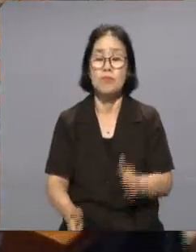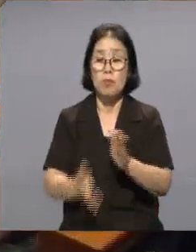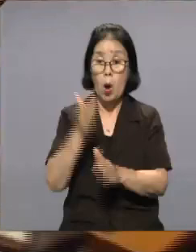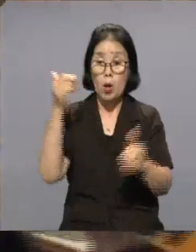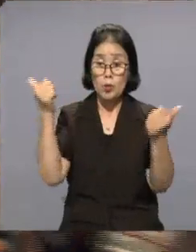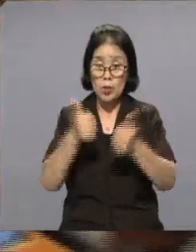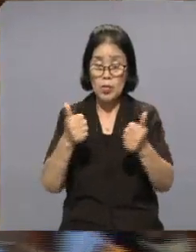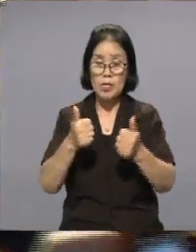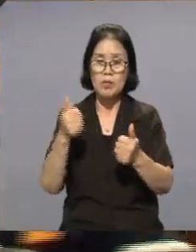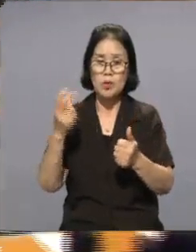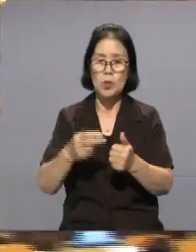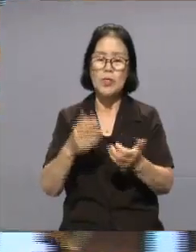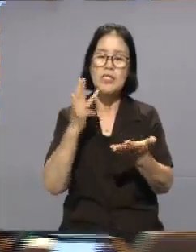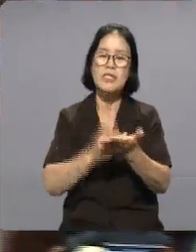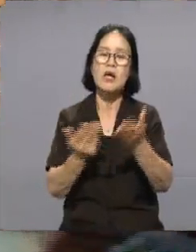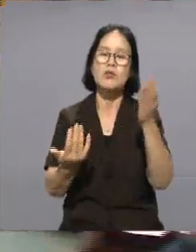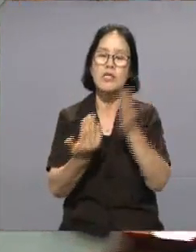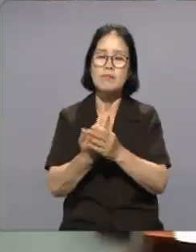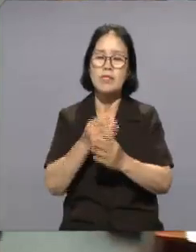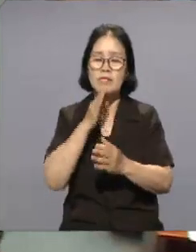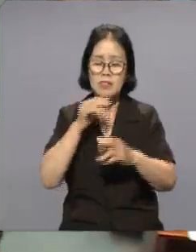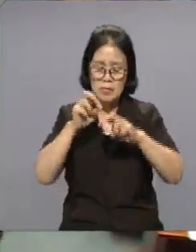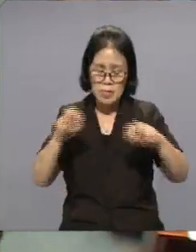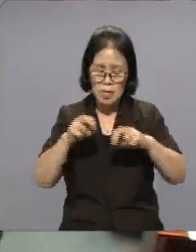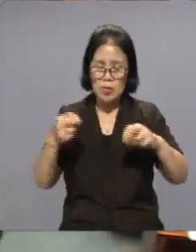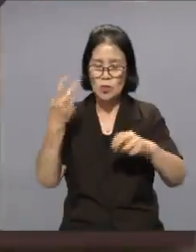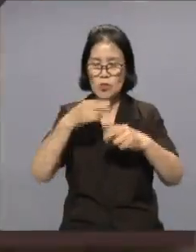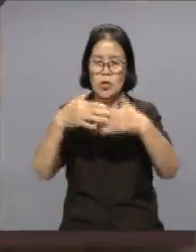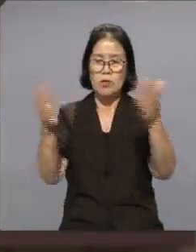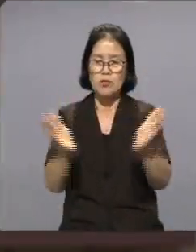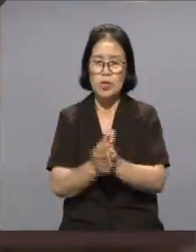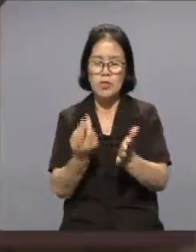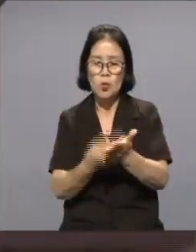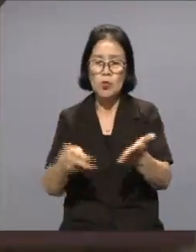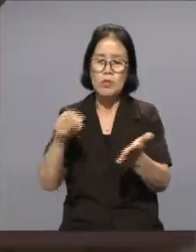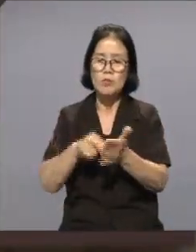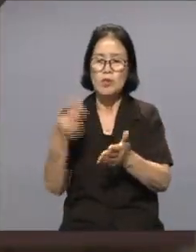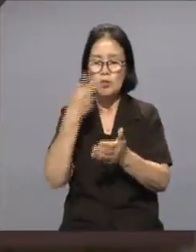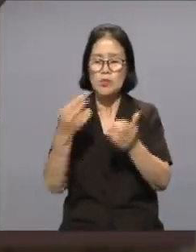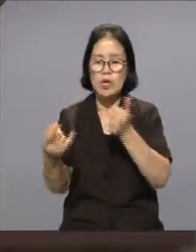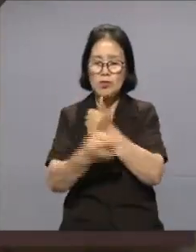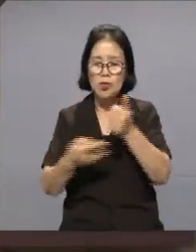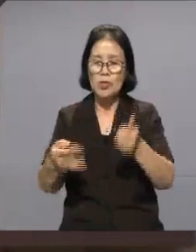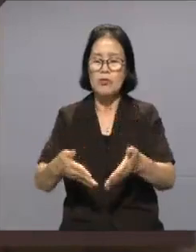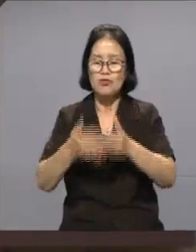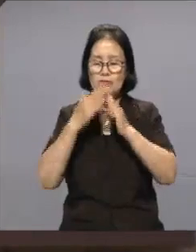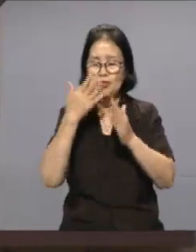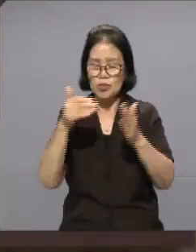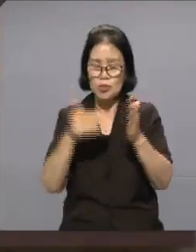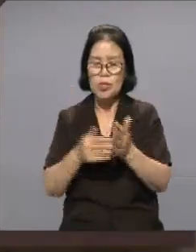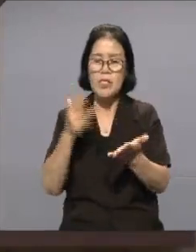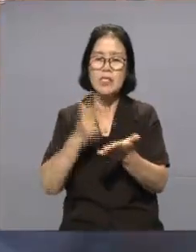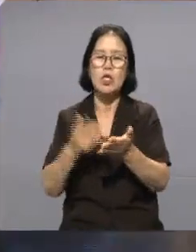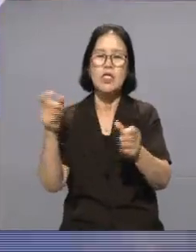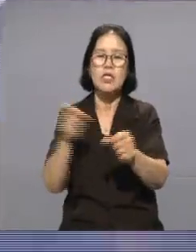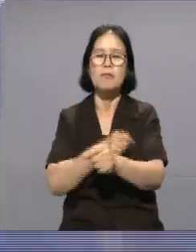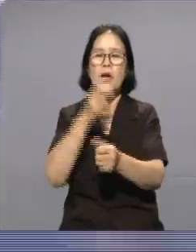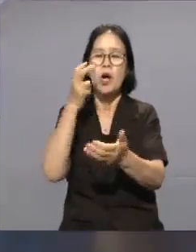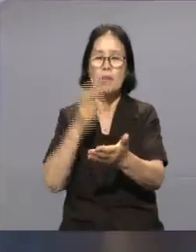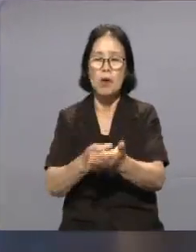본회의에서는 또 이태원 참사 진상 조사를 위해 독립적 위원회를 꾸릴 수 있도록 한 이태원